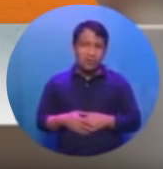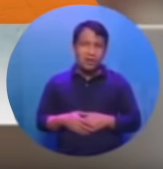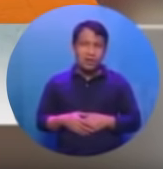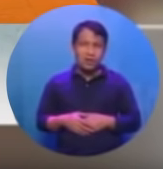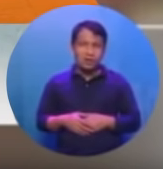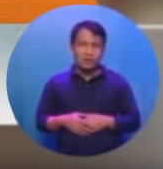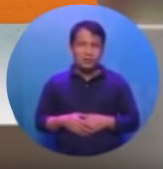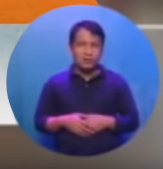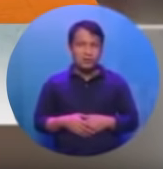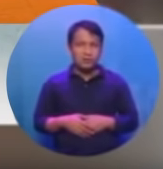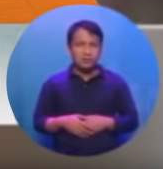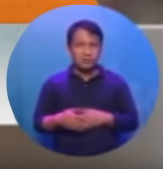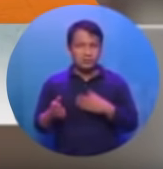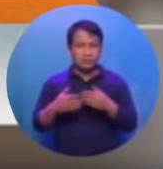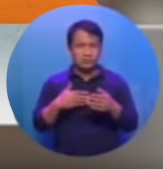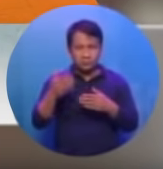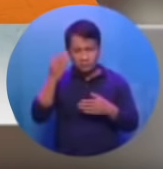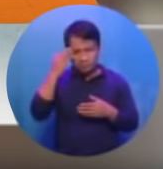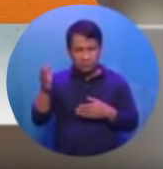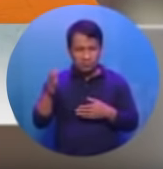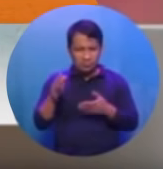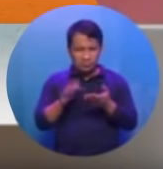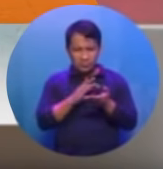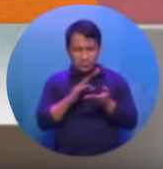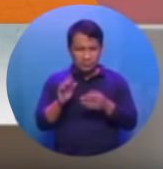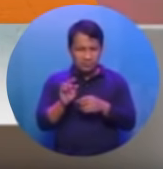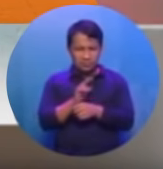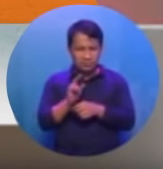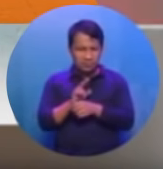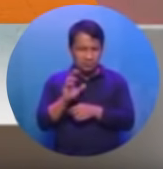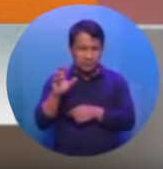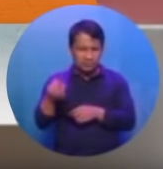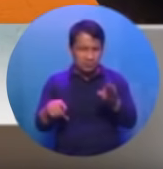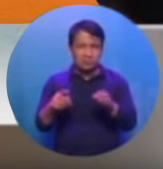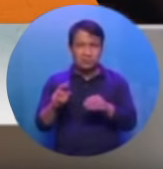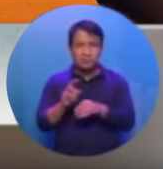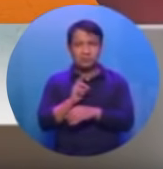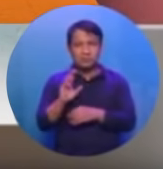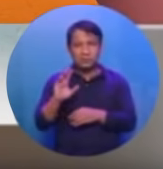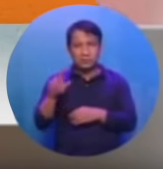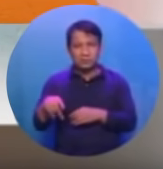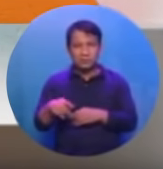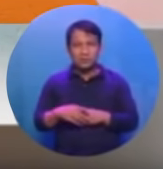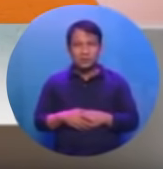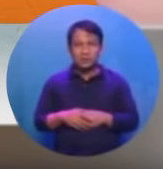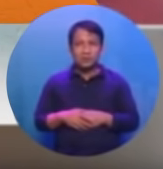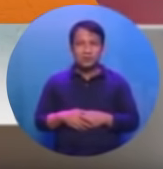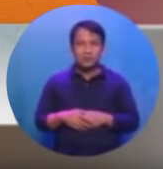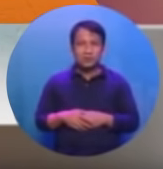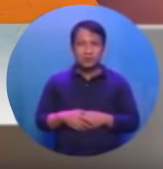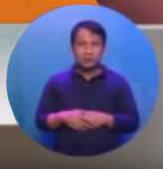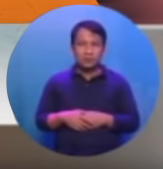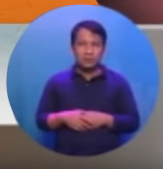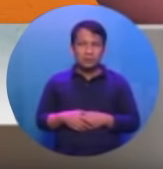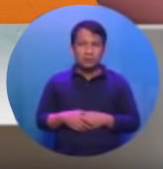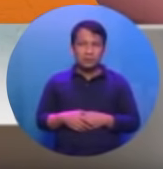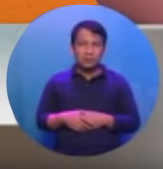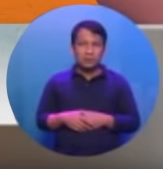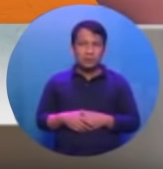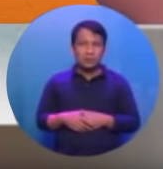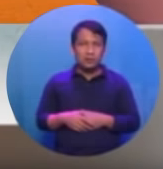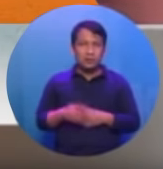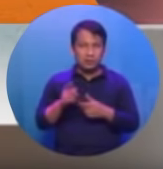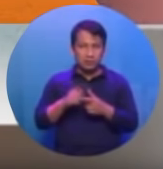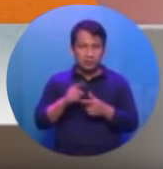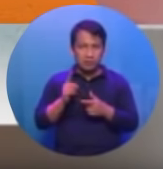sir. Hindi ko naman marunong magamit ang bago ng cellphone ng ano. Nga. Yung kutso na malalaki, sir. Okay, sige.